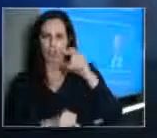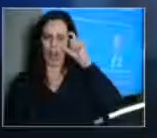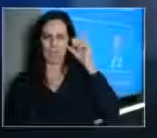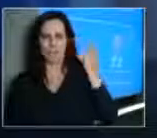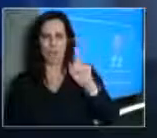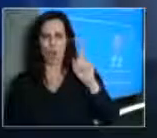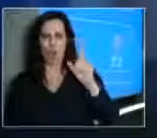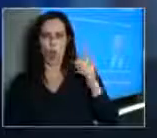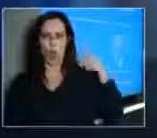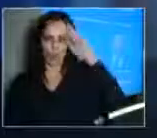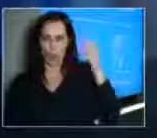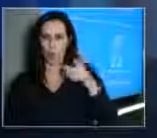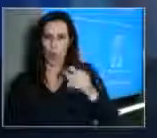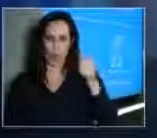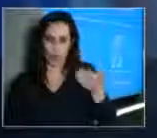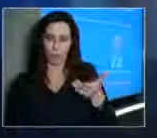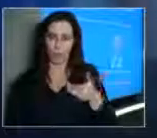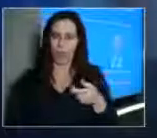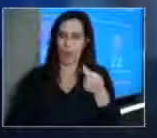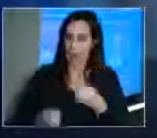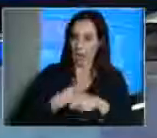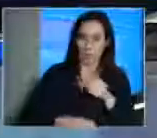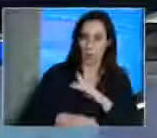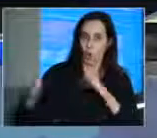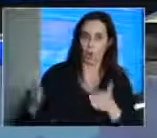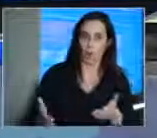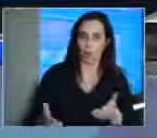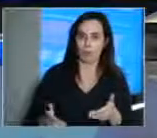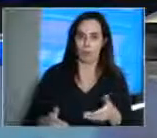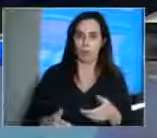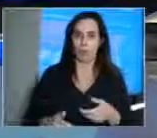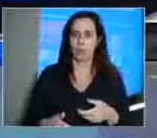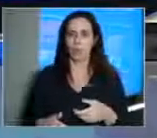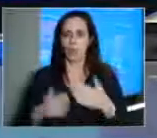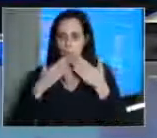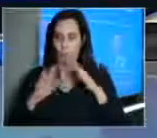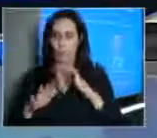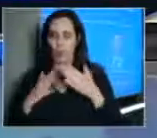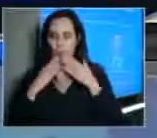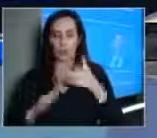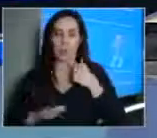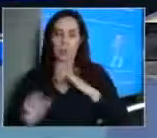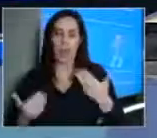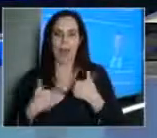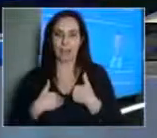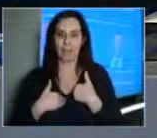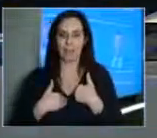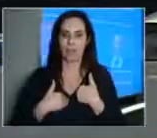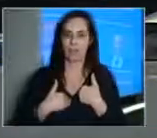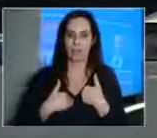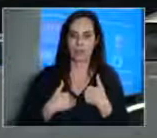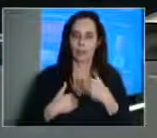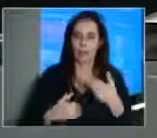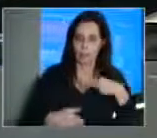חד משמעית לא גישת הליכוד. אתם ימין כלכלי, אתם לא ימין ברמה שאומר שאתם רוצים לצאת. תודה רבה שאתה אומר לי מה אני. אני מעדכן, בוא תעבור על החוקה. עידן,